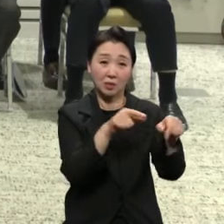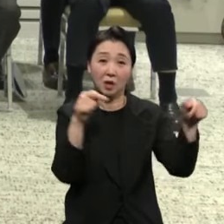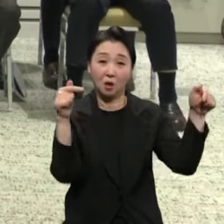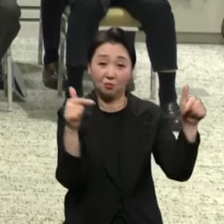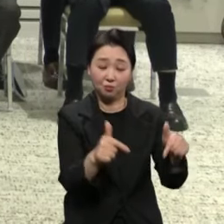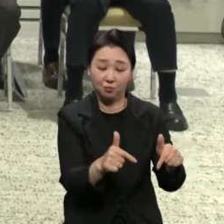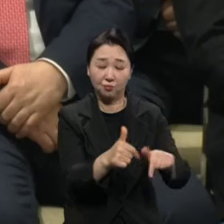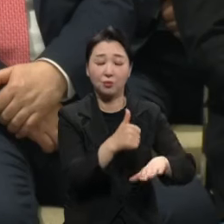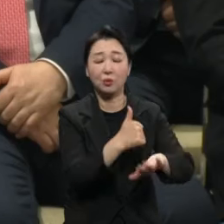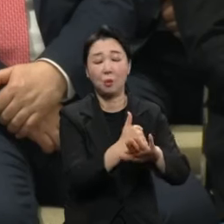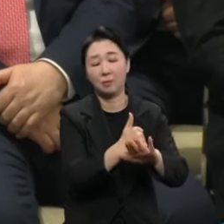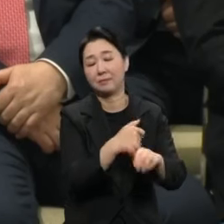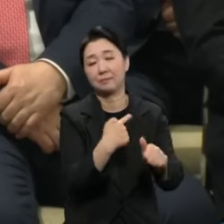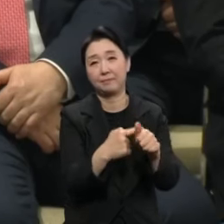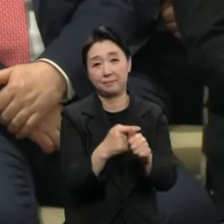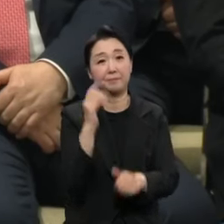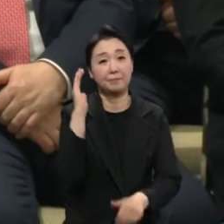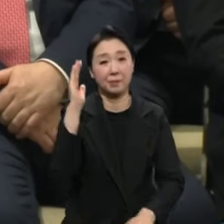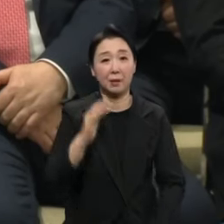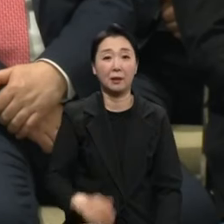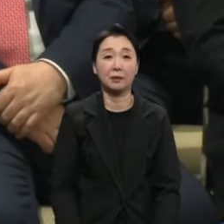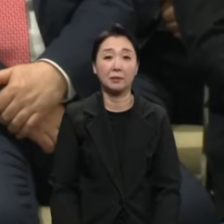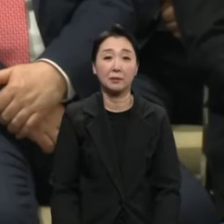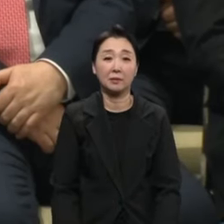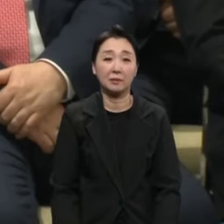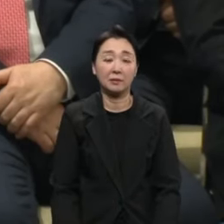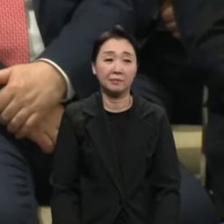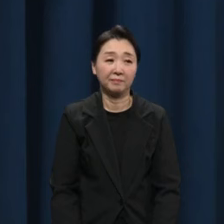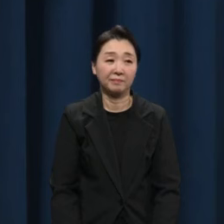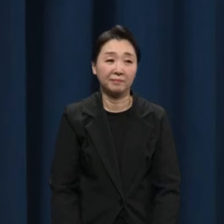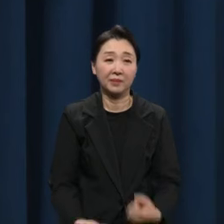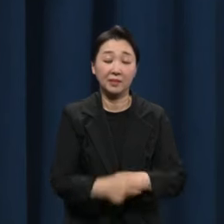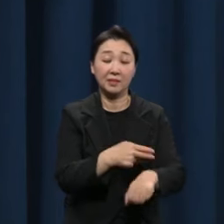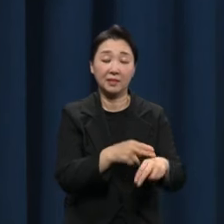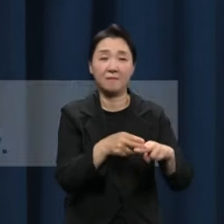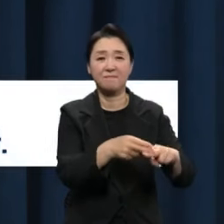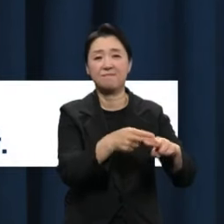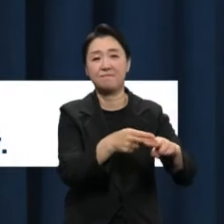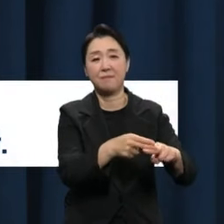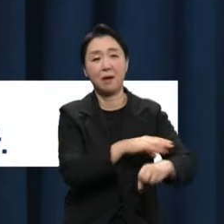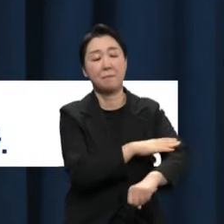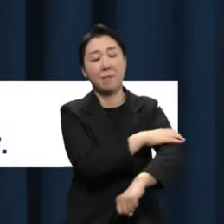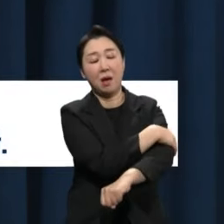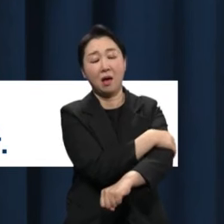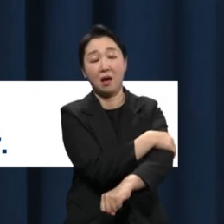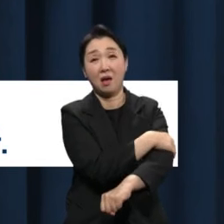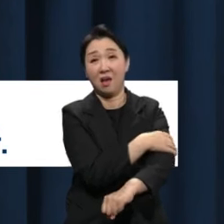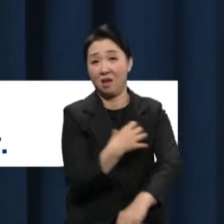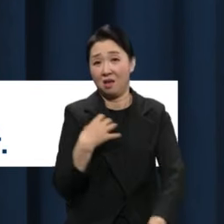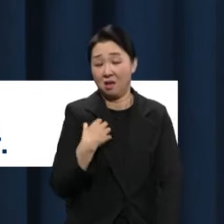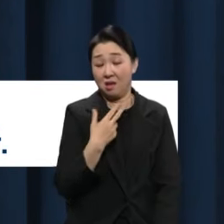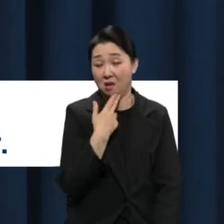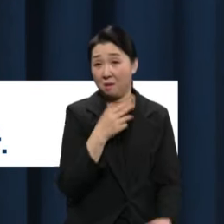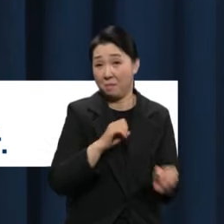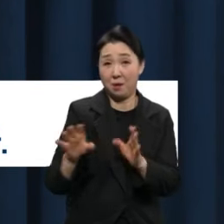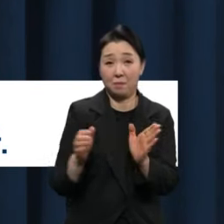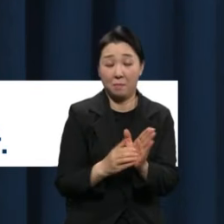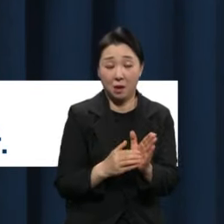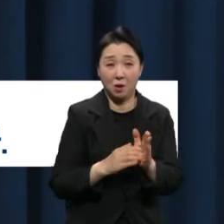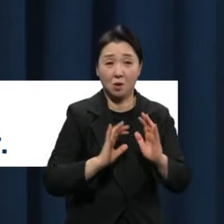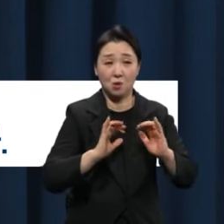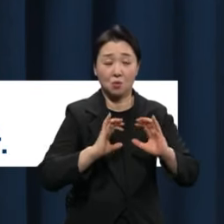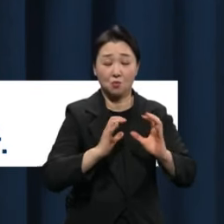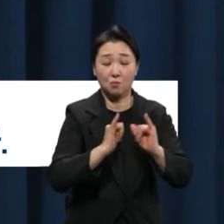어조로 비판했습니다. 독점적 권한을 무기로 의무는 내팽개친 채 국민의 생명을